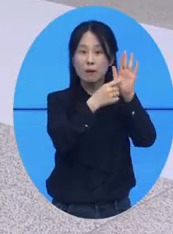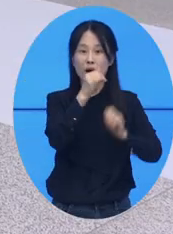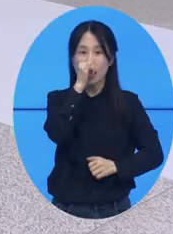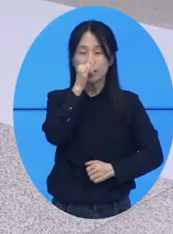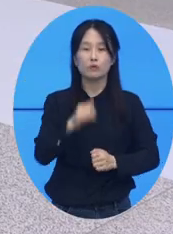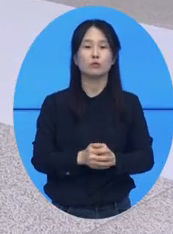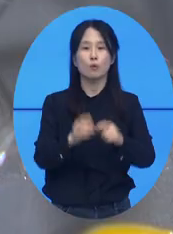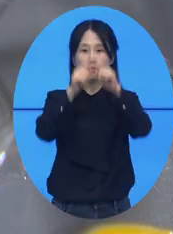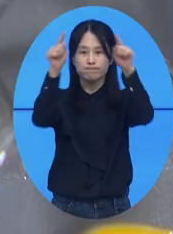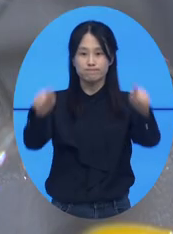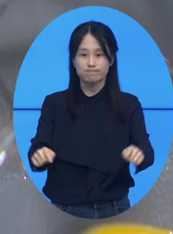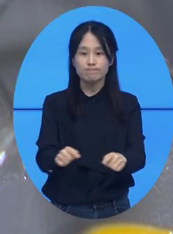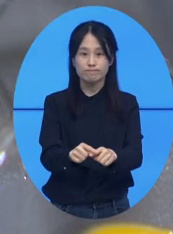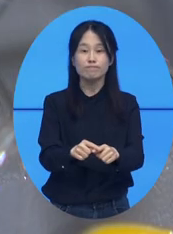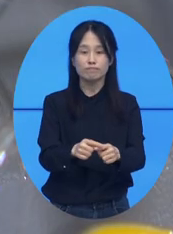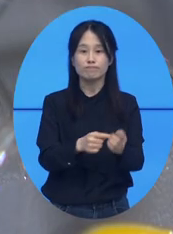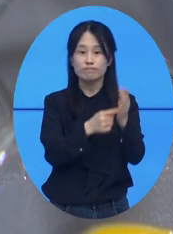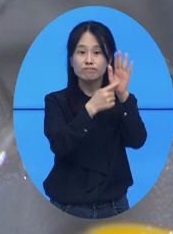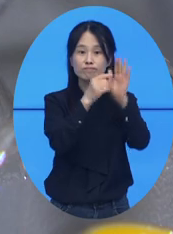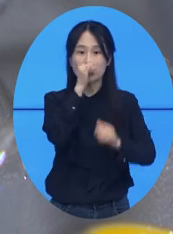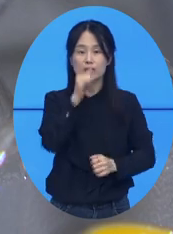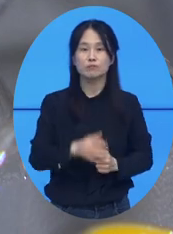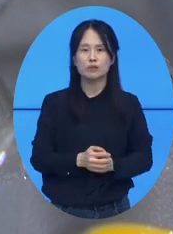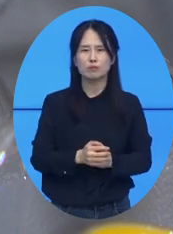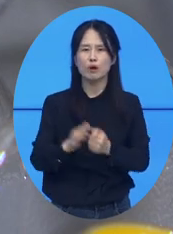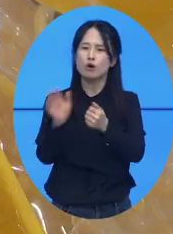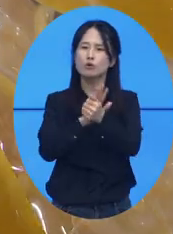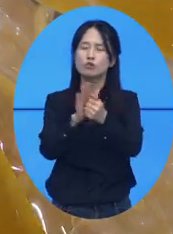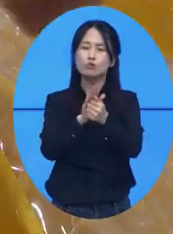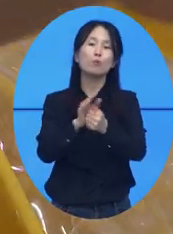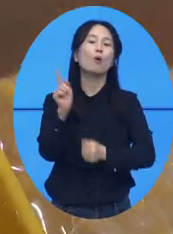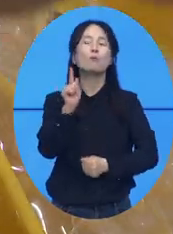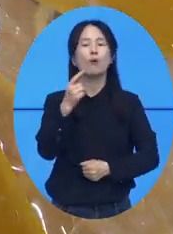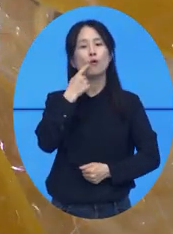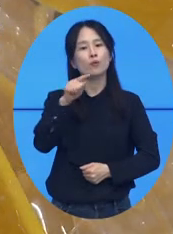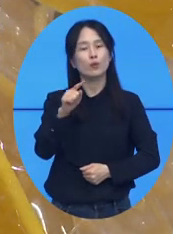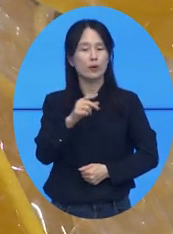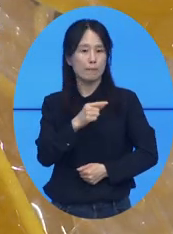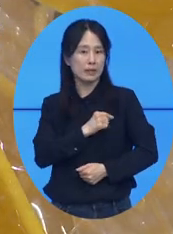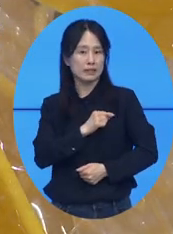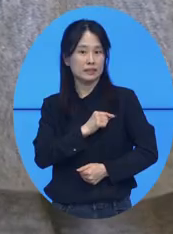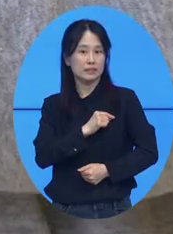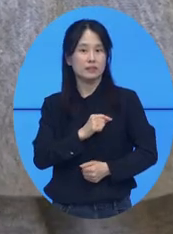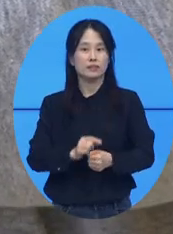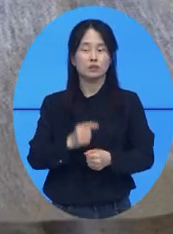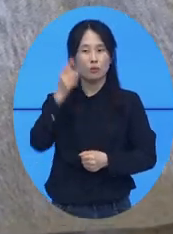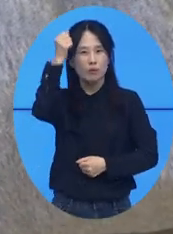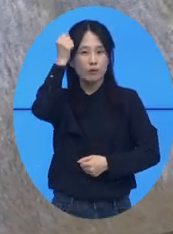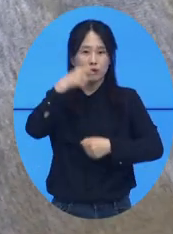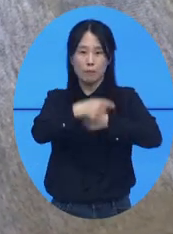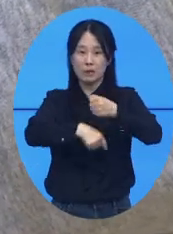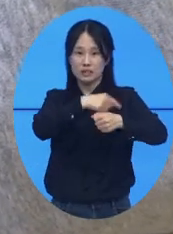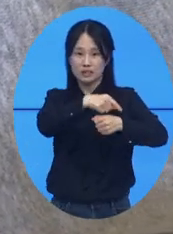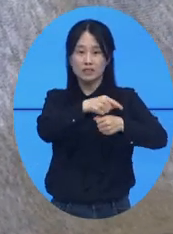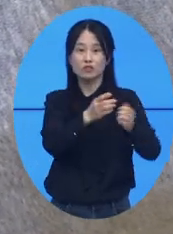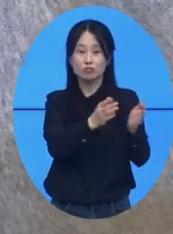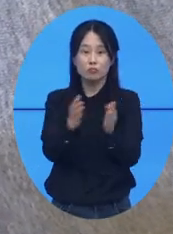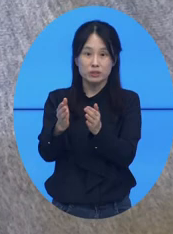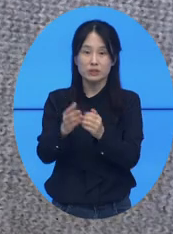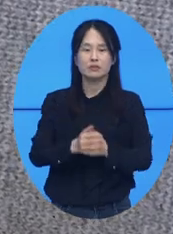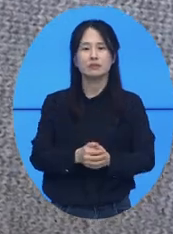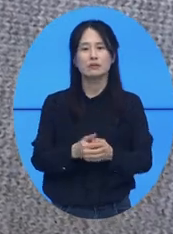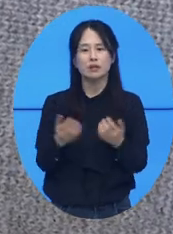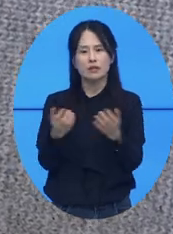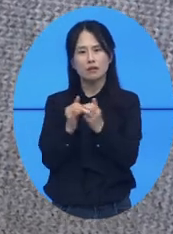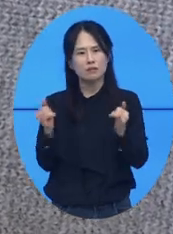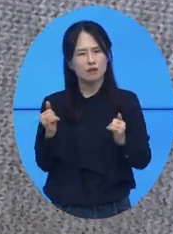설치됐습니다. 세월호 참사를 추모하는 의미가 담긴 노란 리본 배지와 기억 팔찌 등 추모 물품이 비치돼 직원들은